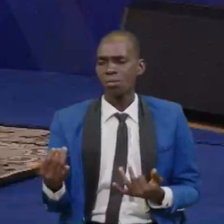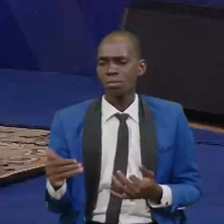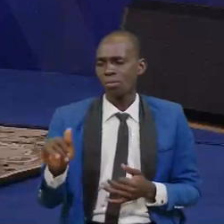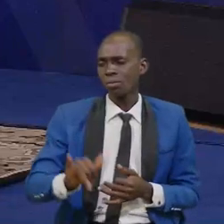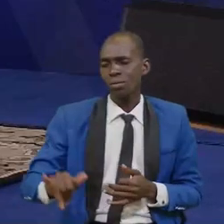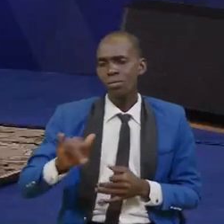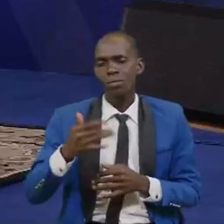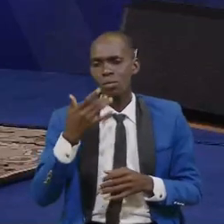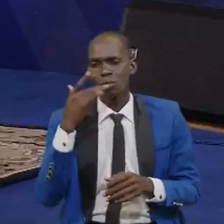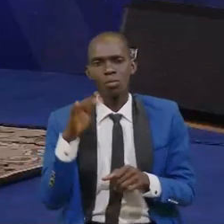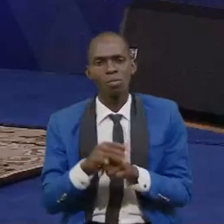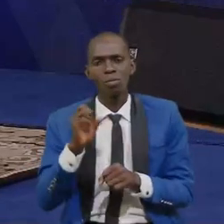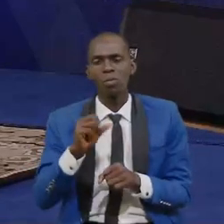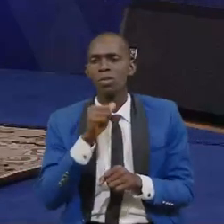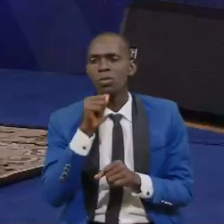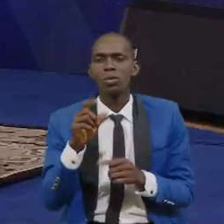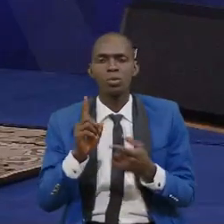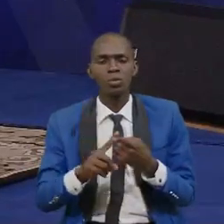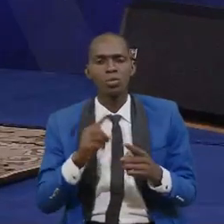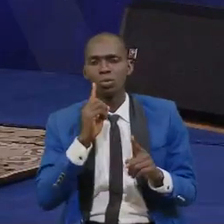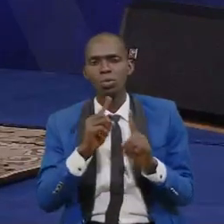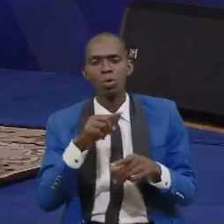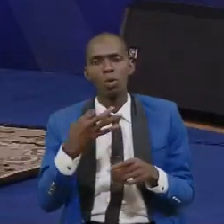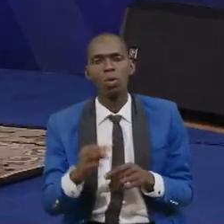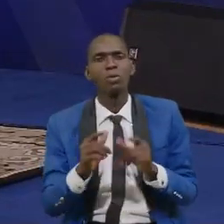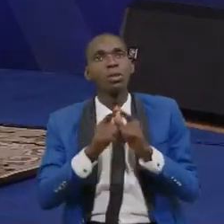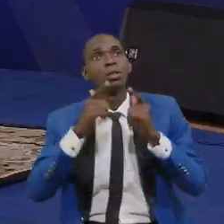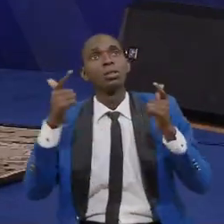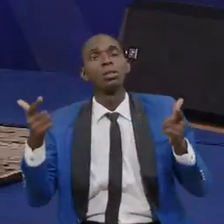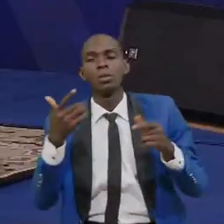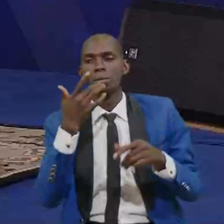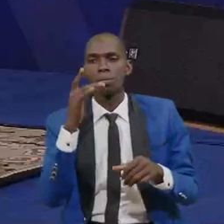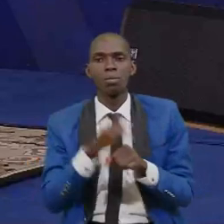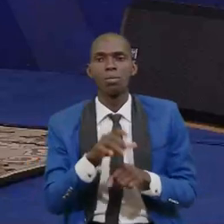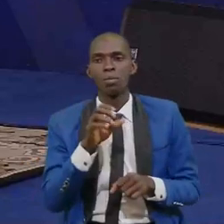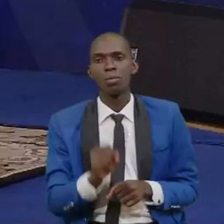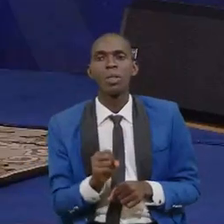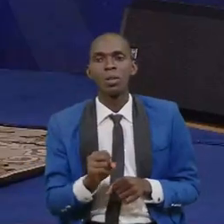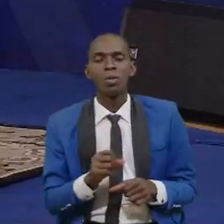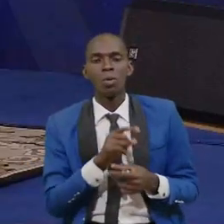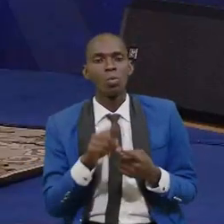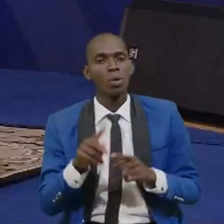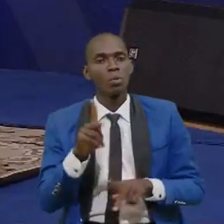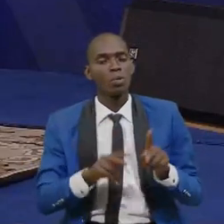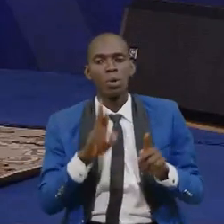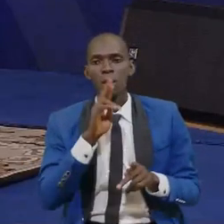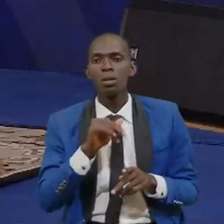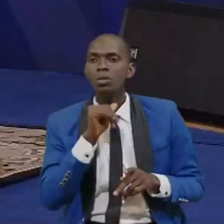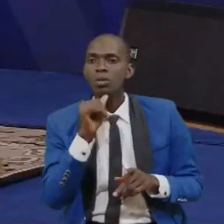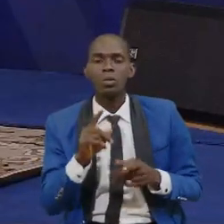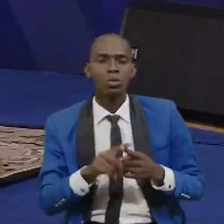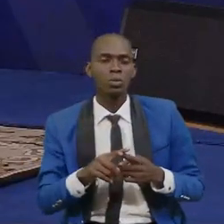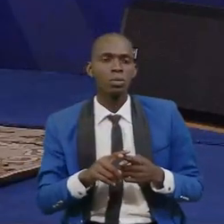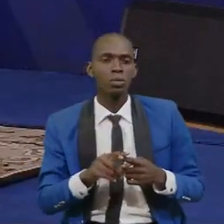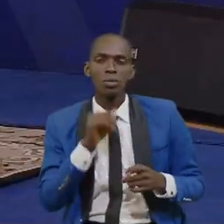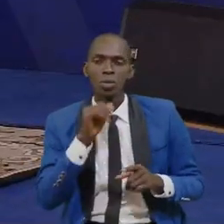parler des promesses extraordinaires? Les gens ne vivent pas selon les privilèges et les